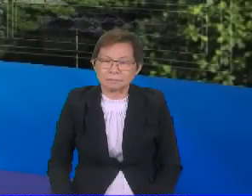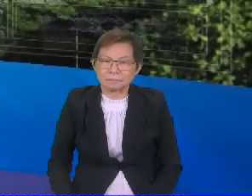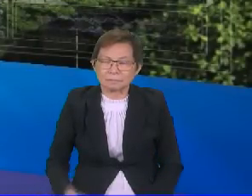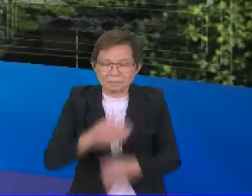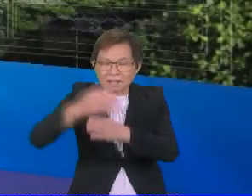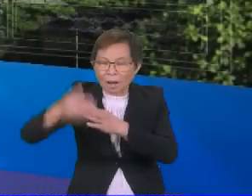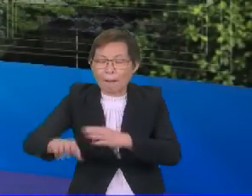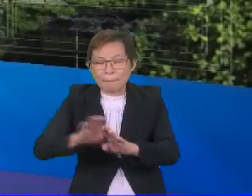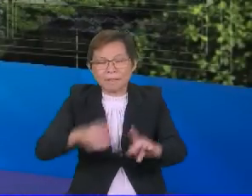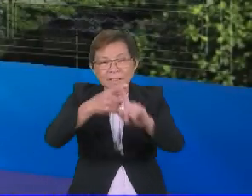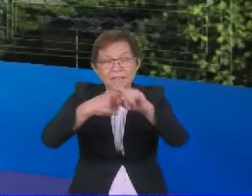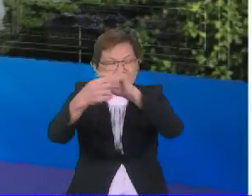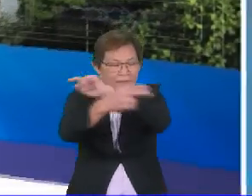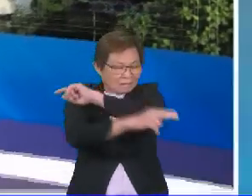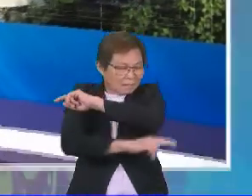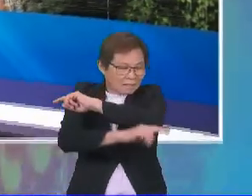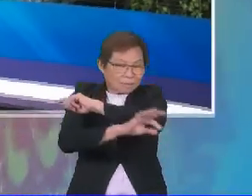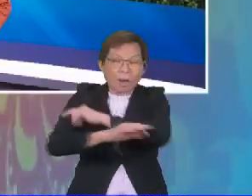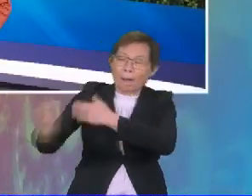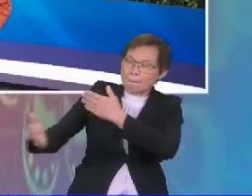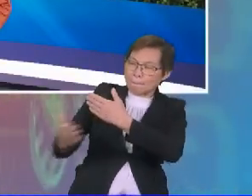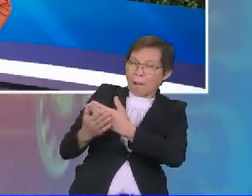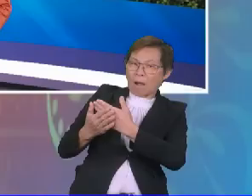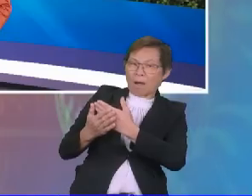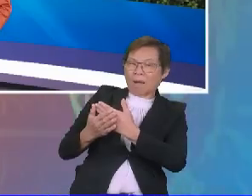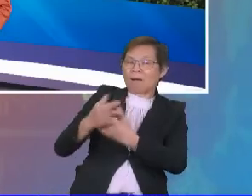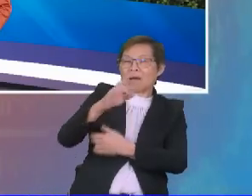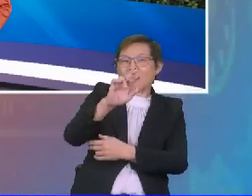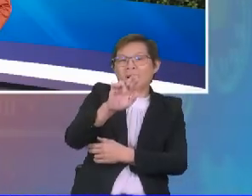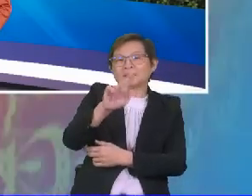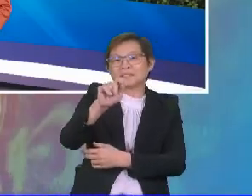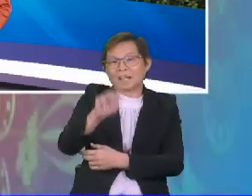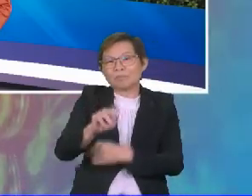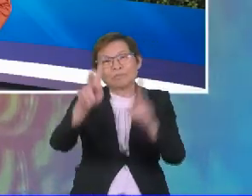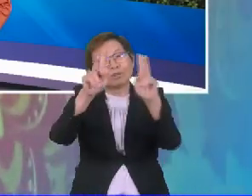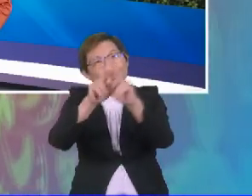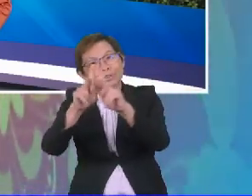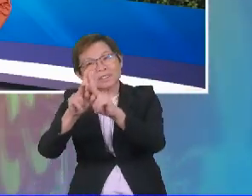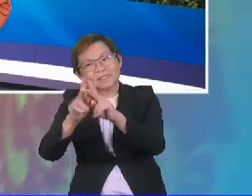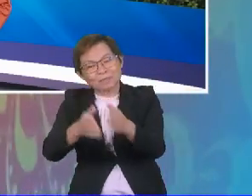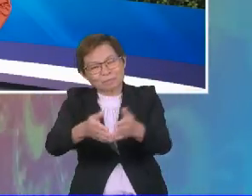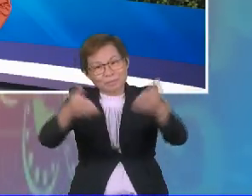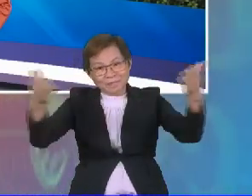sekian paparan dari negeri sembilan kembali ke angkasa Puri kota Mega